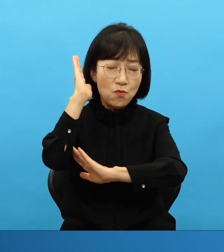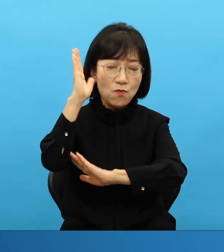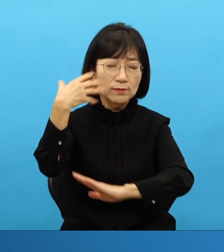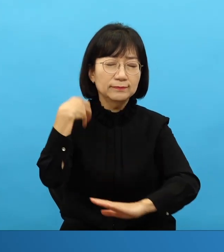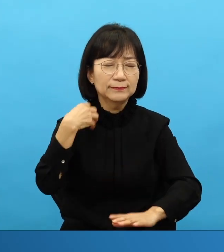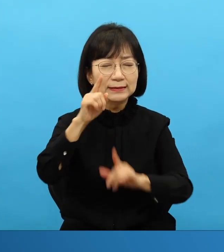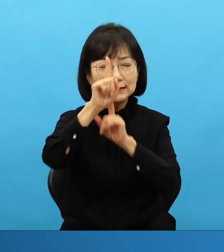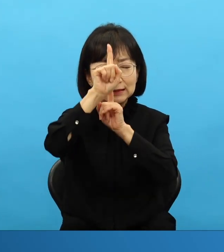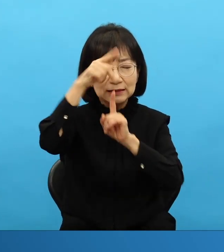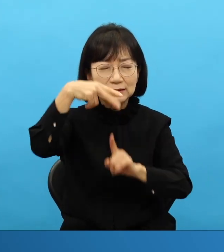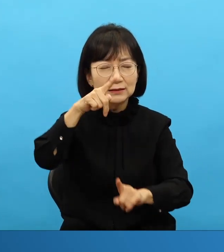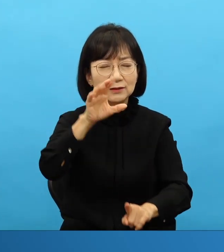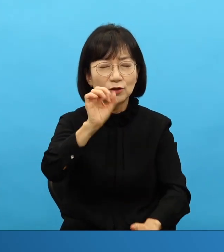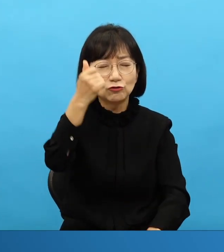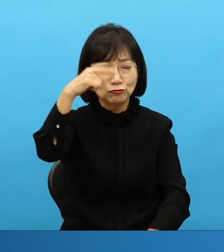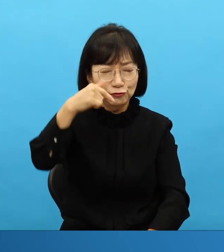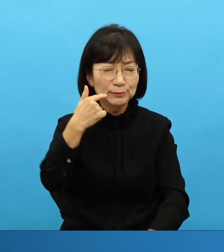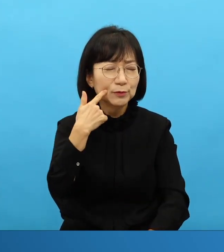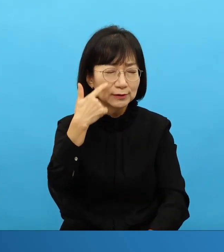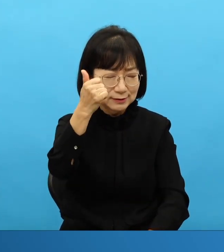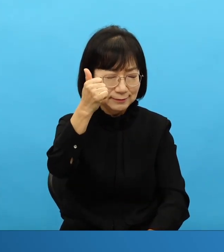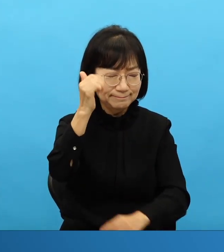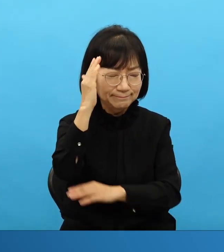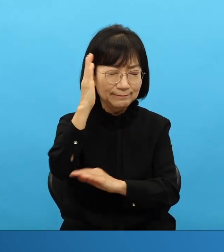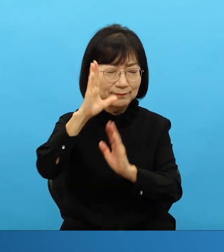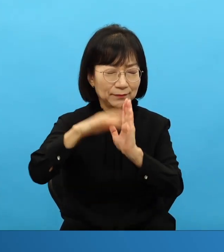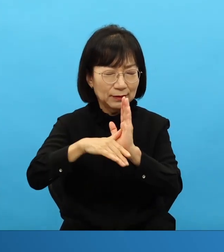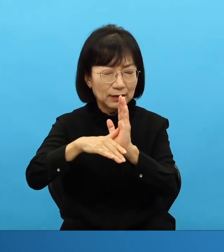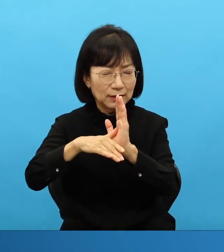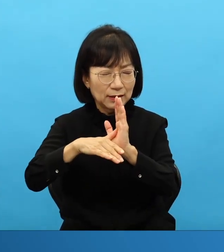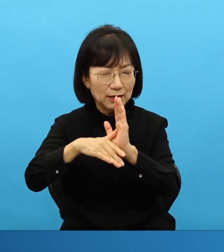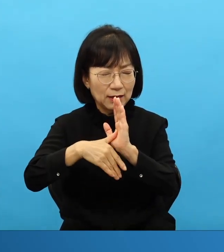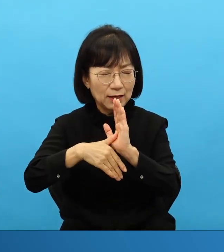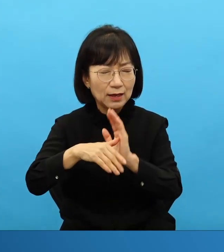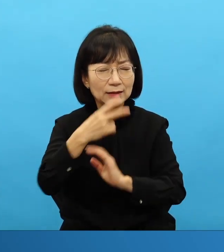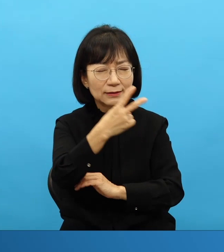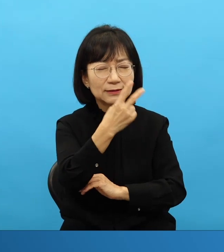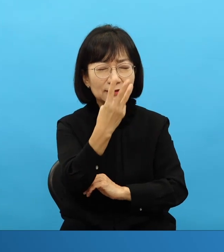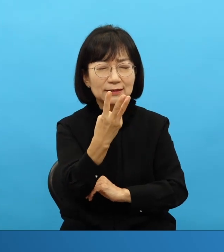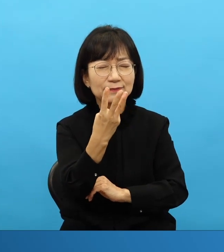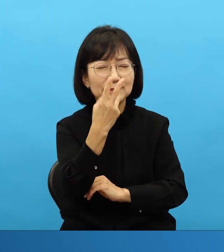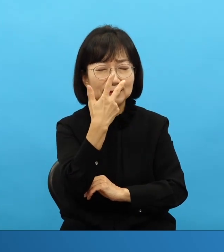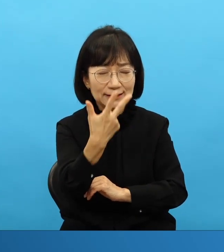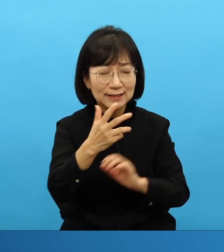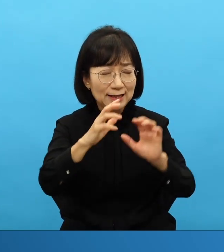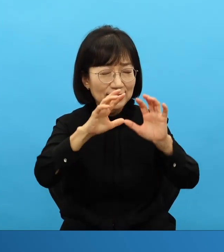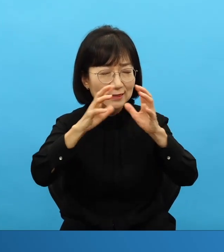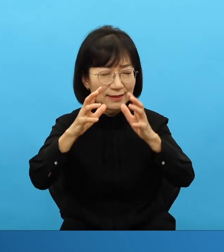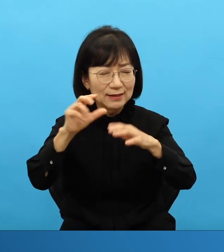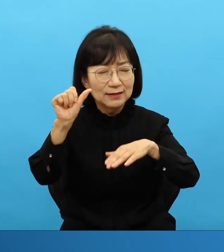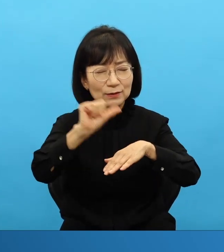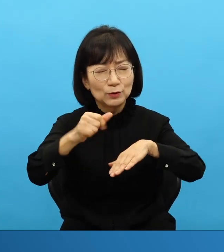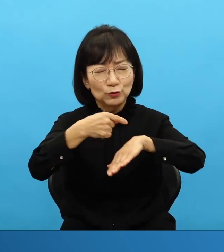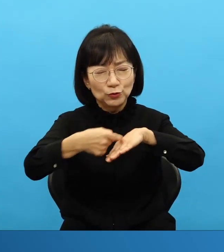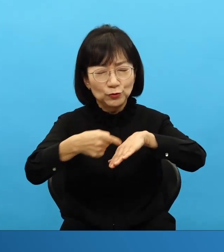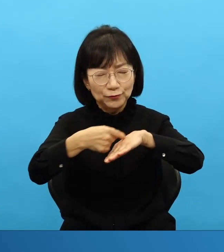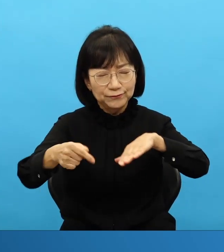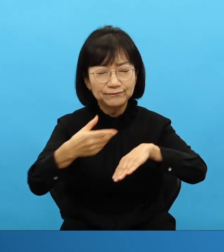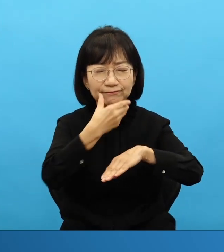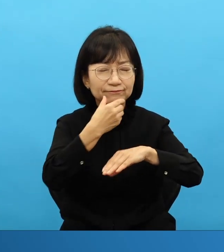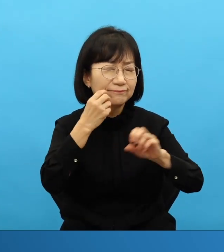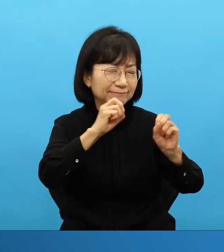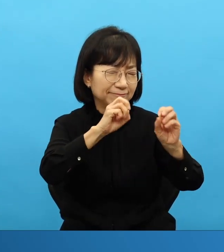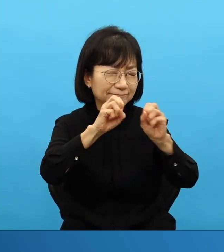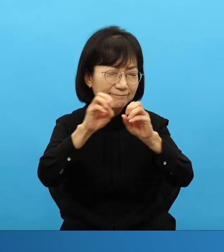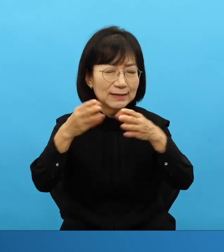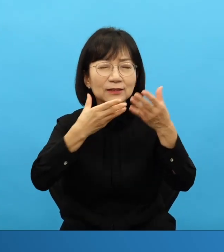통해 하나님의 메시지가 선포되어질 때에 237 5천 종족이라는 축복의 시간 되게 하옵소서. 今天